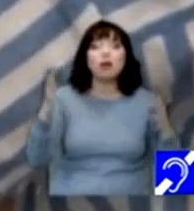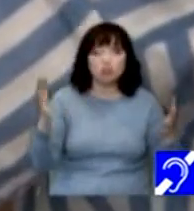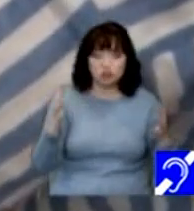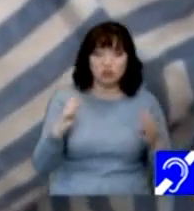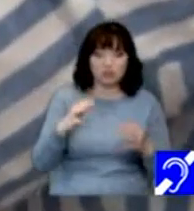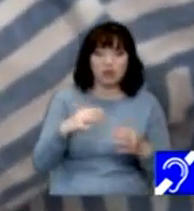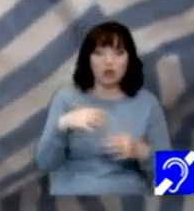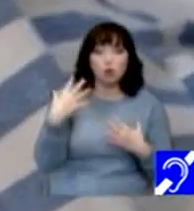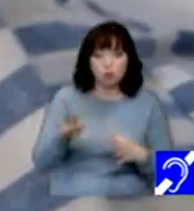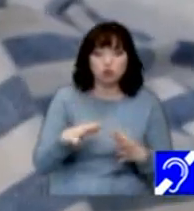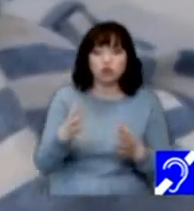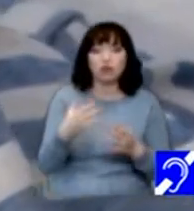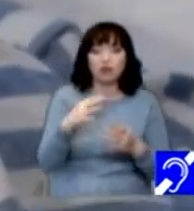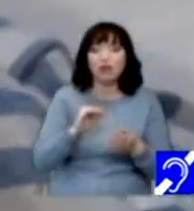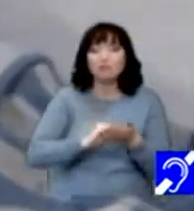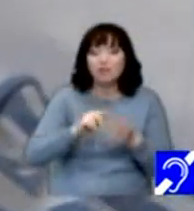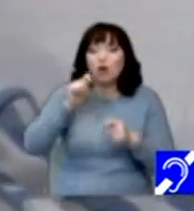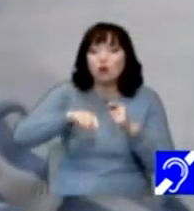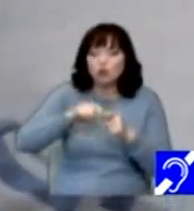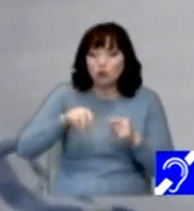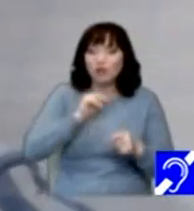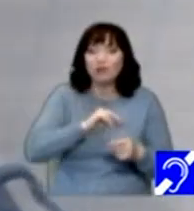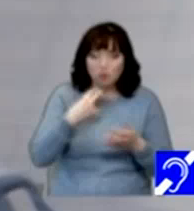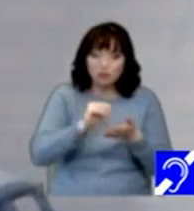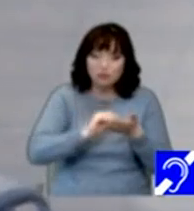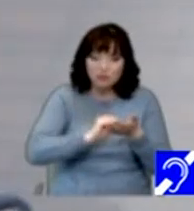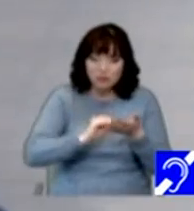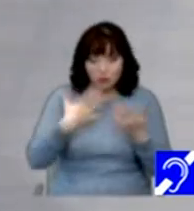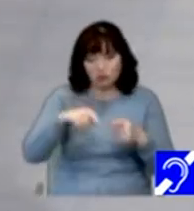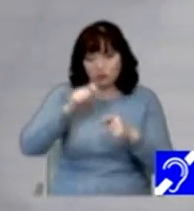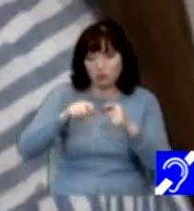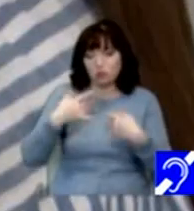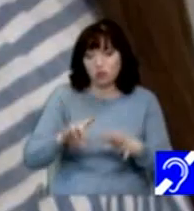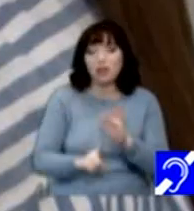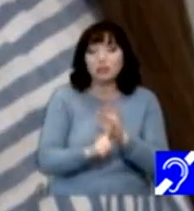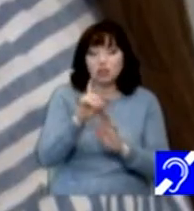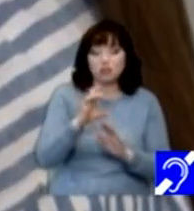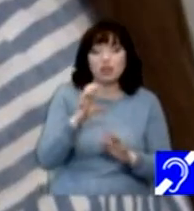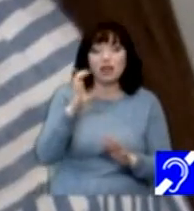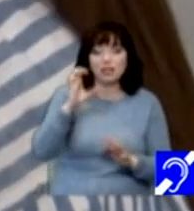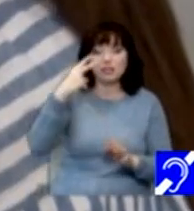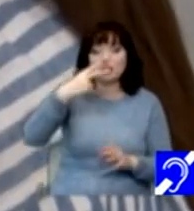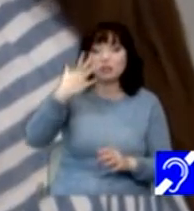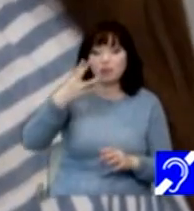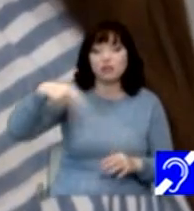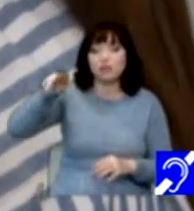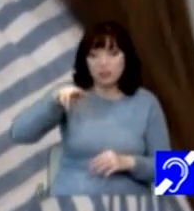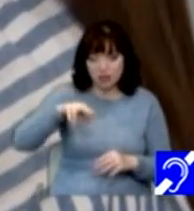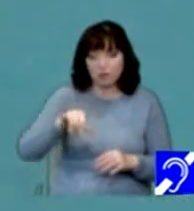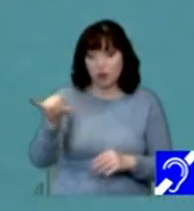au susținut deja tezele prevăzute pentru primul semestru al acestui an școlar. Începând cu ziua de 25